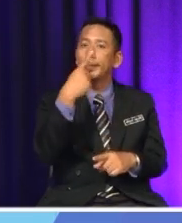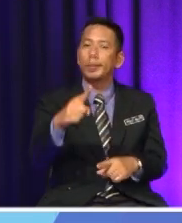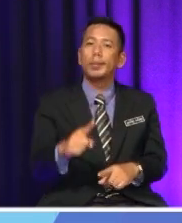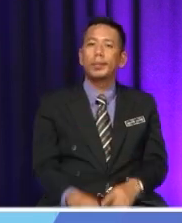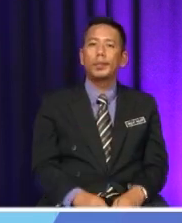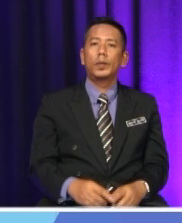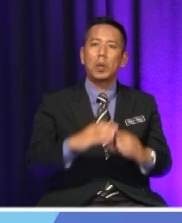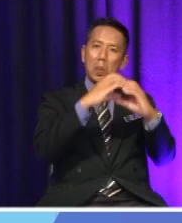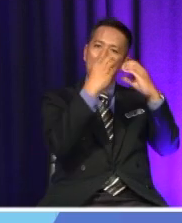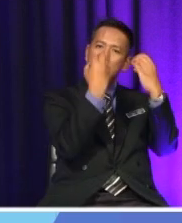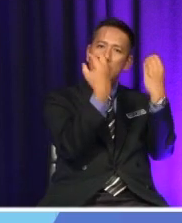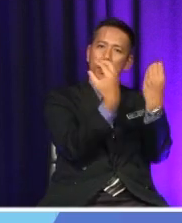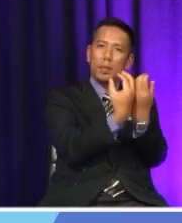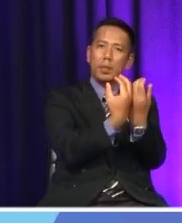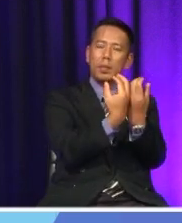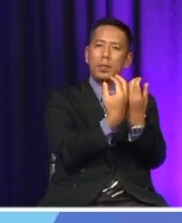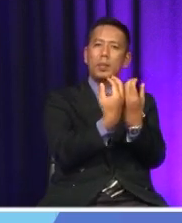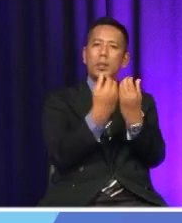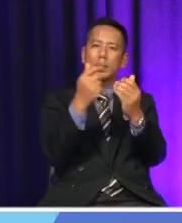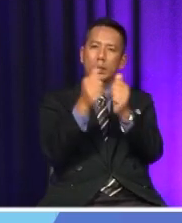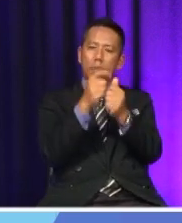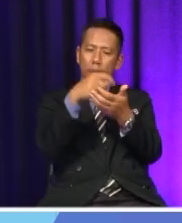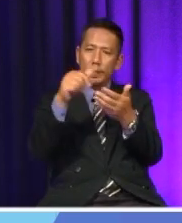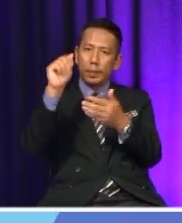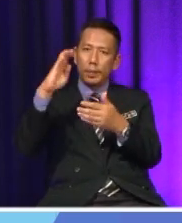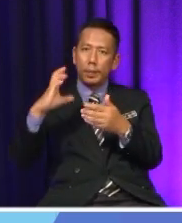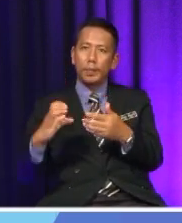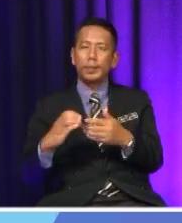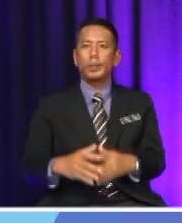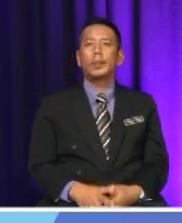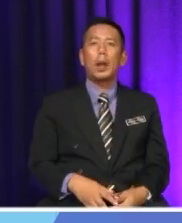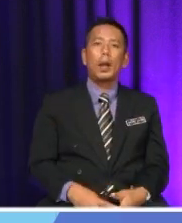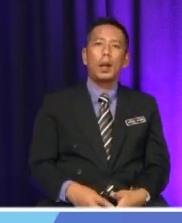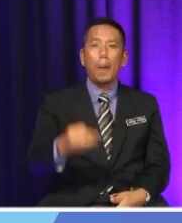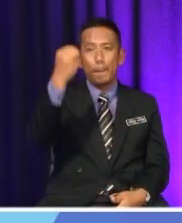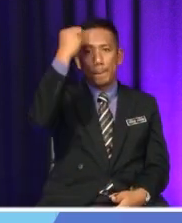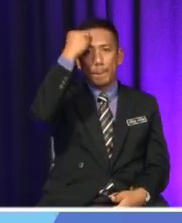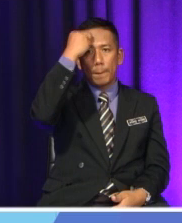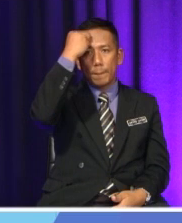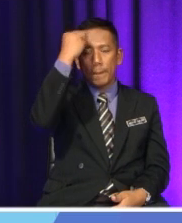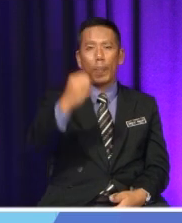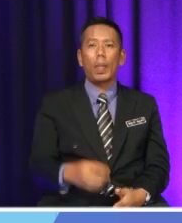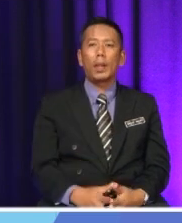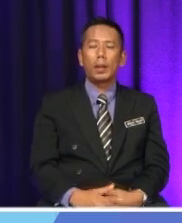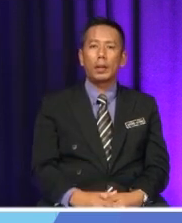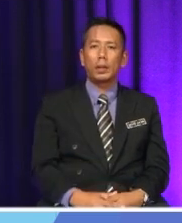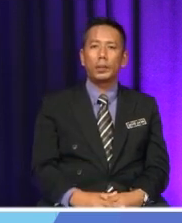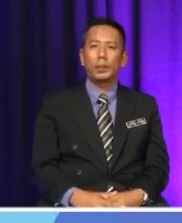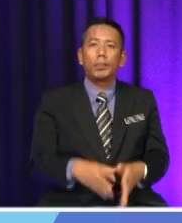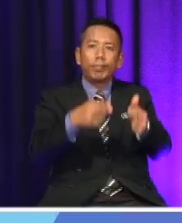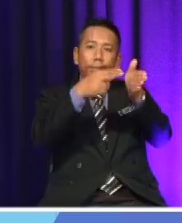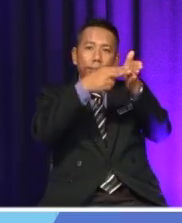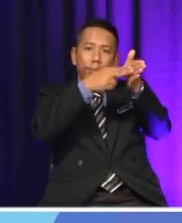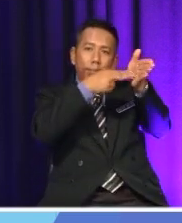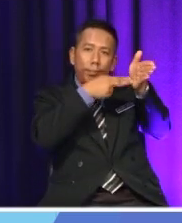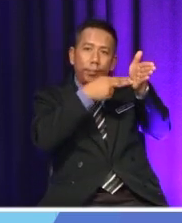monkategorikan ya eee dengan menulis ABC oke di sini oke Soalnya kita highlight dulu apa yang